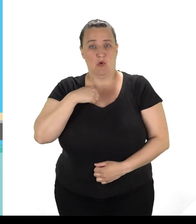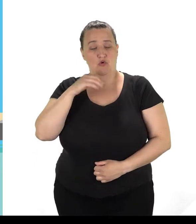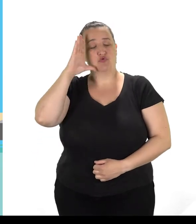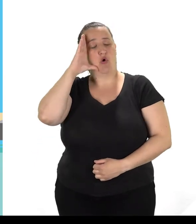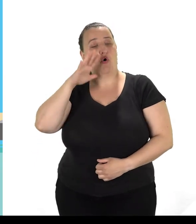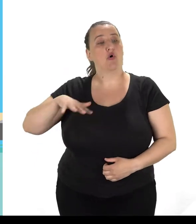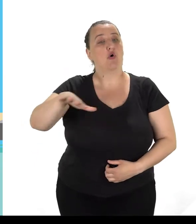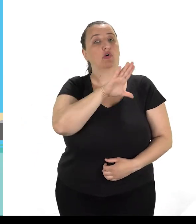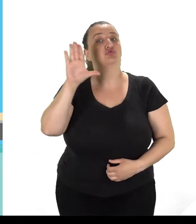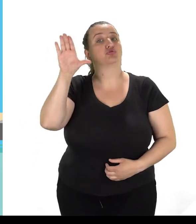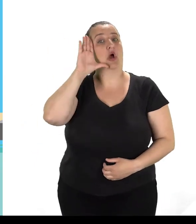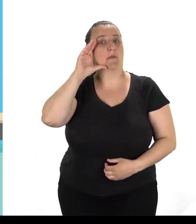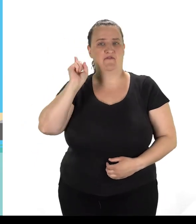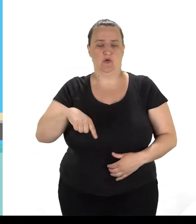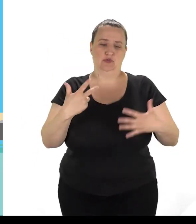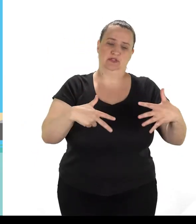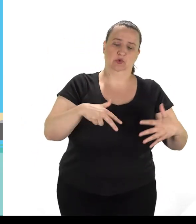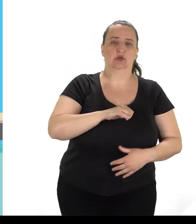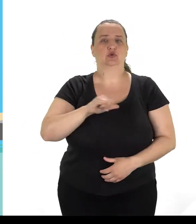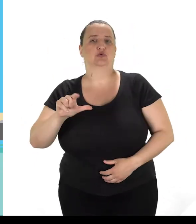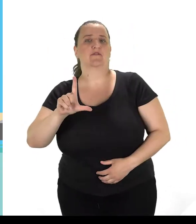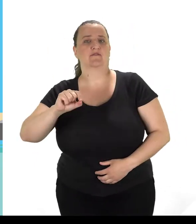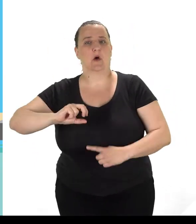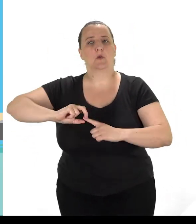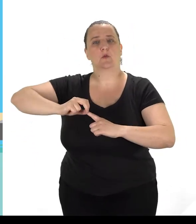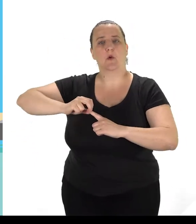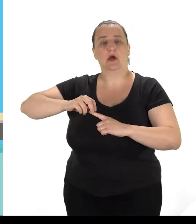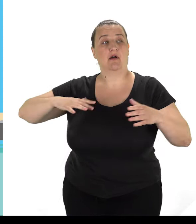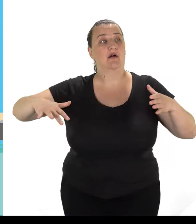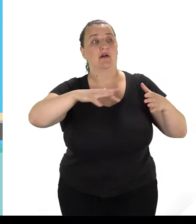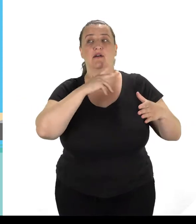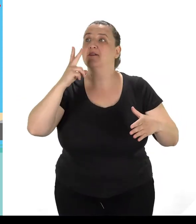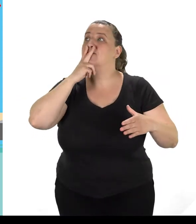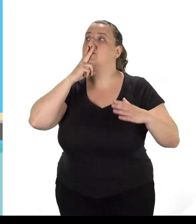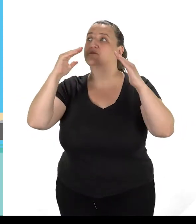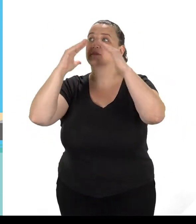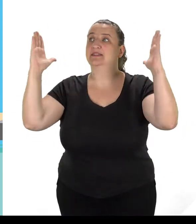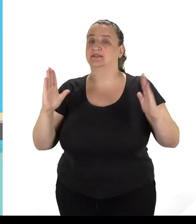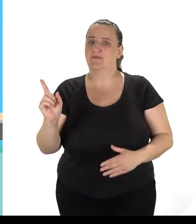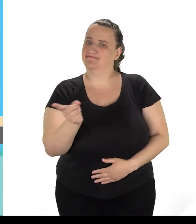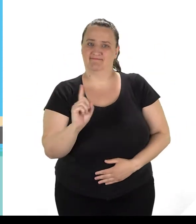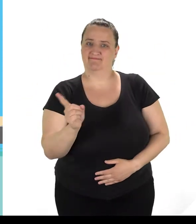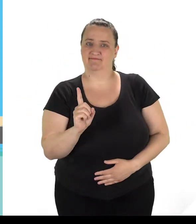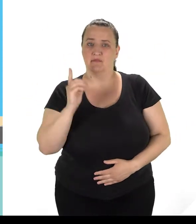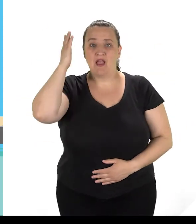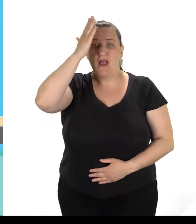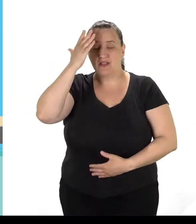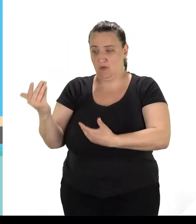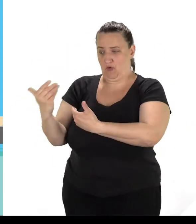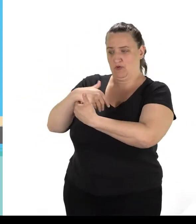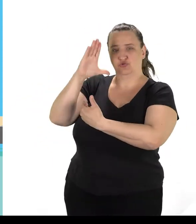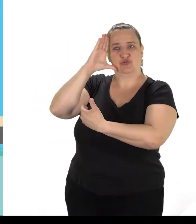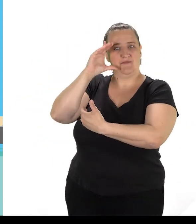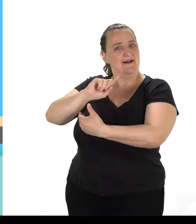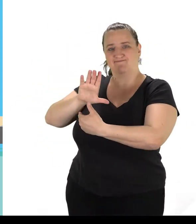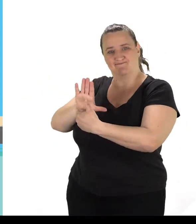Je dors dans une pièce qui est à 18-20 degrés. Ne fumez pas dans ma maison. Et pas d'animaux dans ma